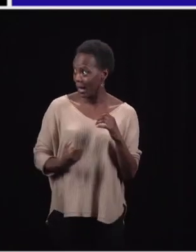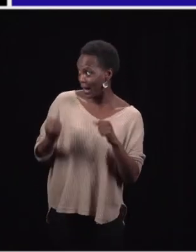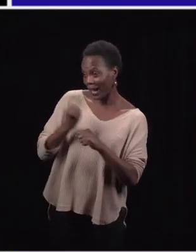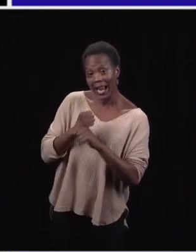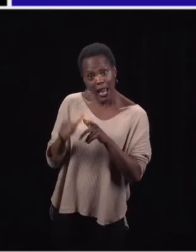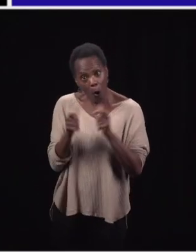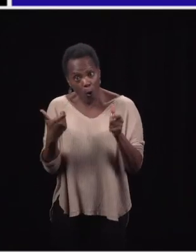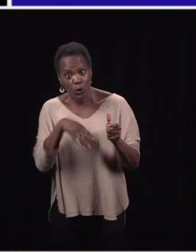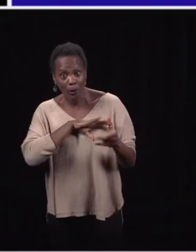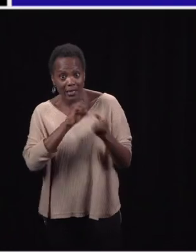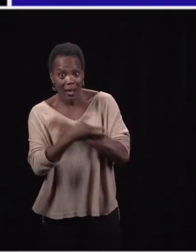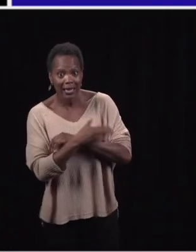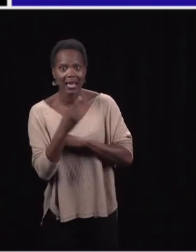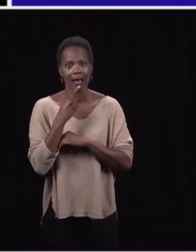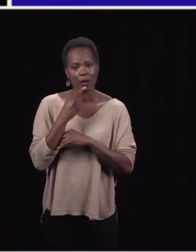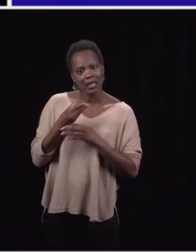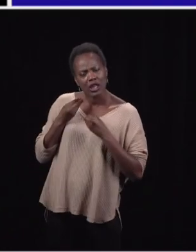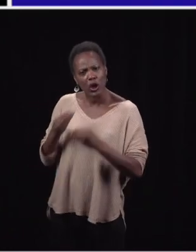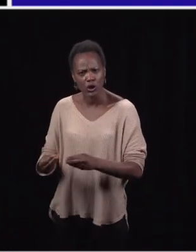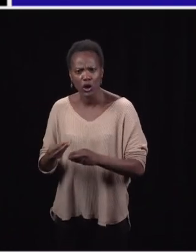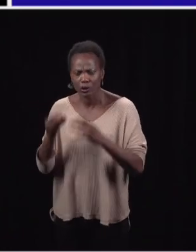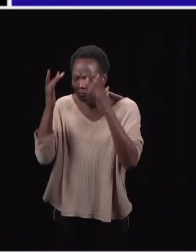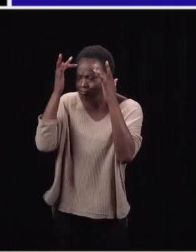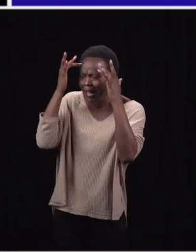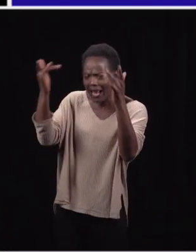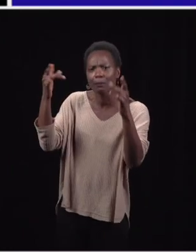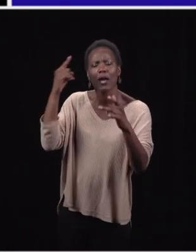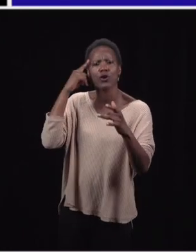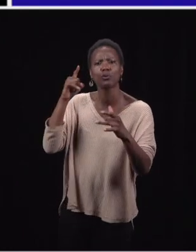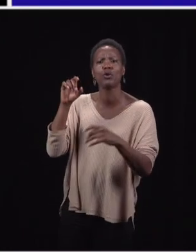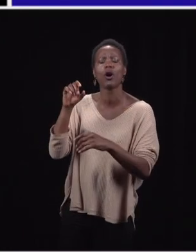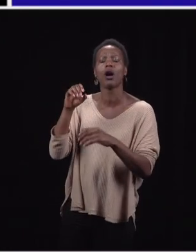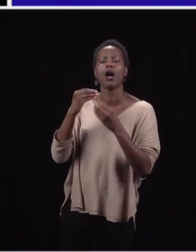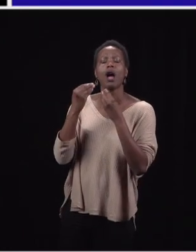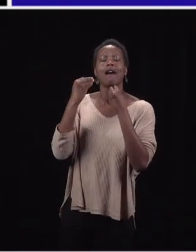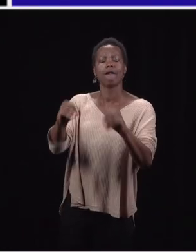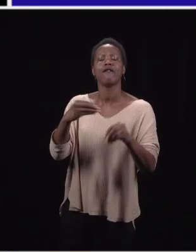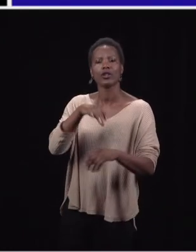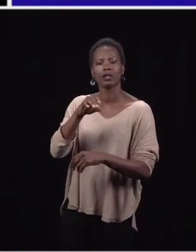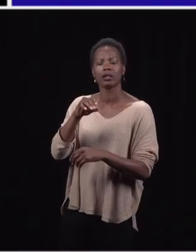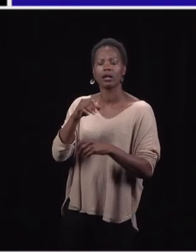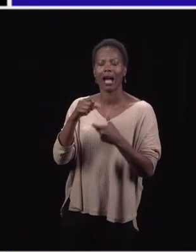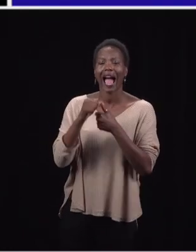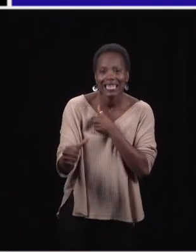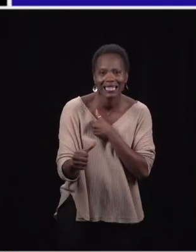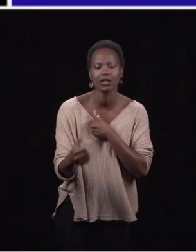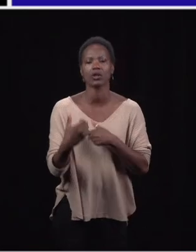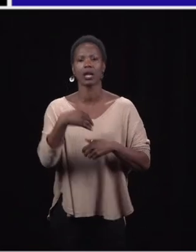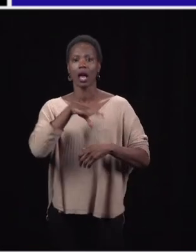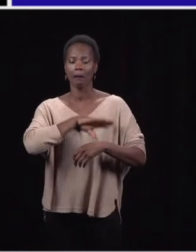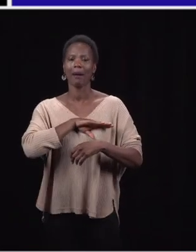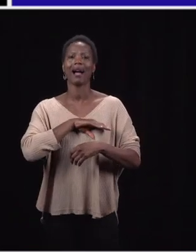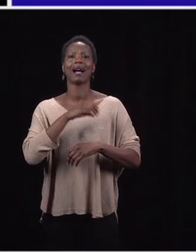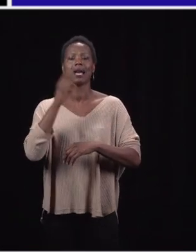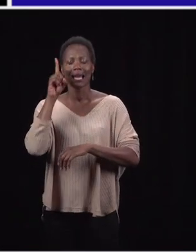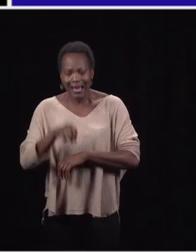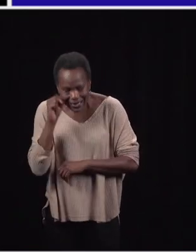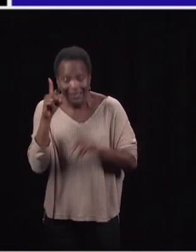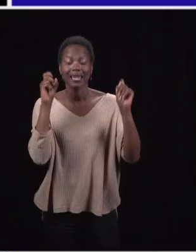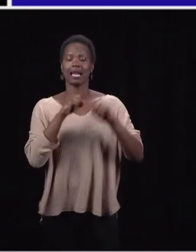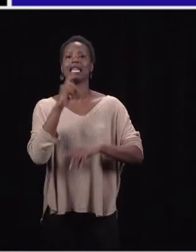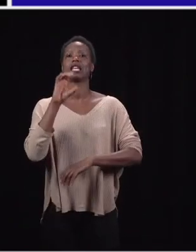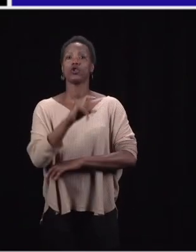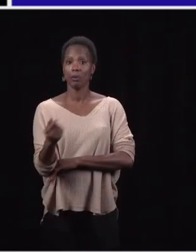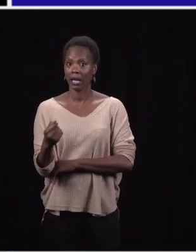découvrir les leviers du e-commerce Shopify sera là pour ça aux côtés de déclic numérique bienvenue dans la nouvelle édition de déclic numérique j'espère que votre expérience en ligne